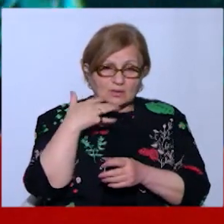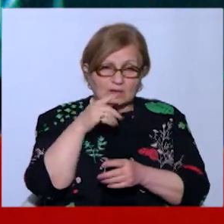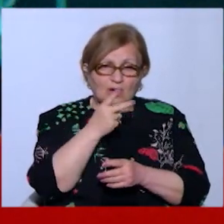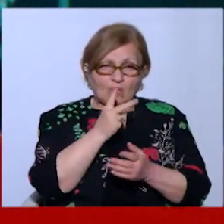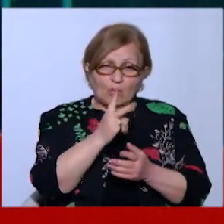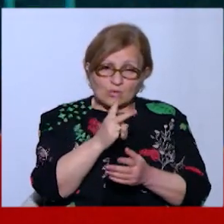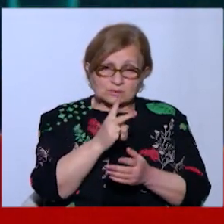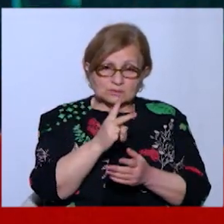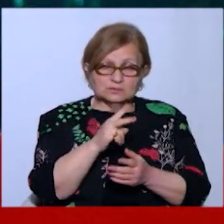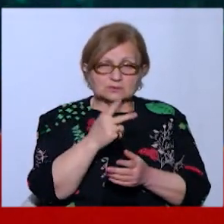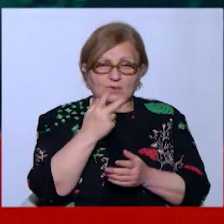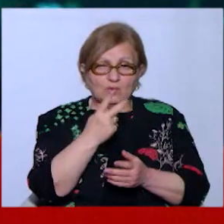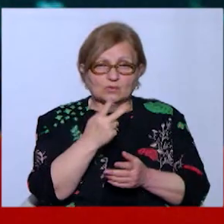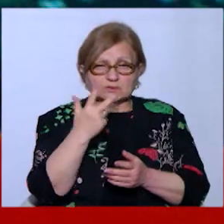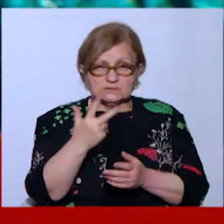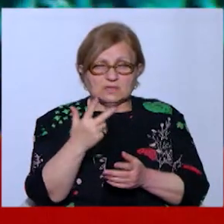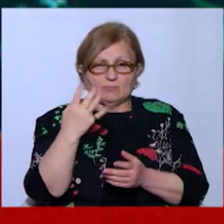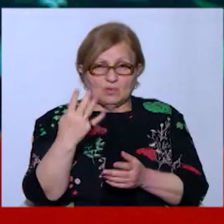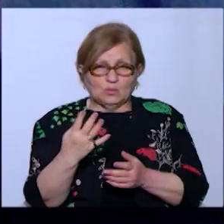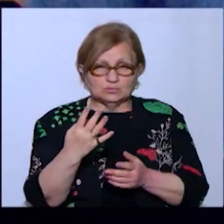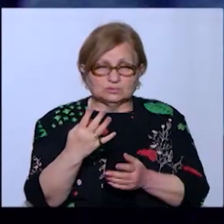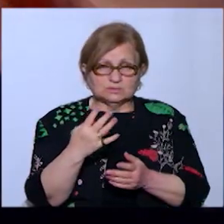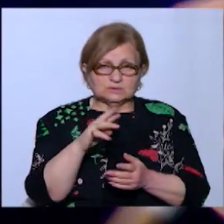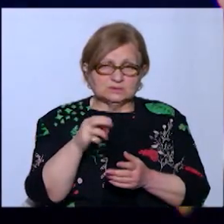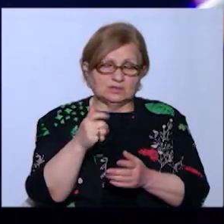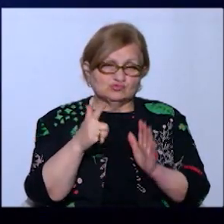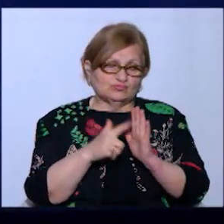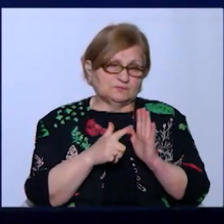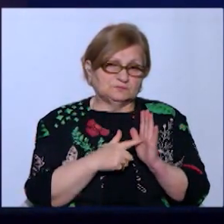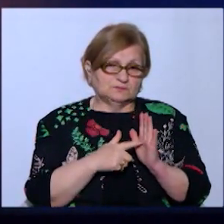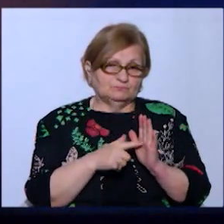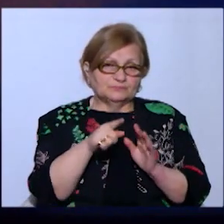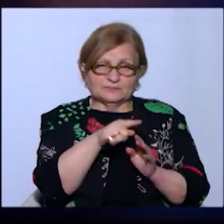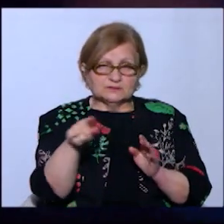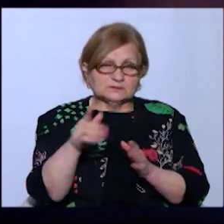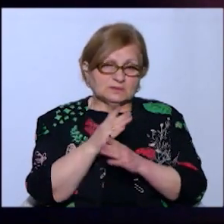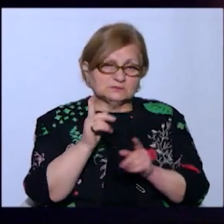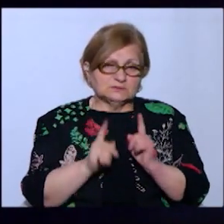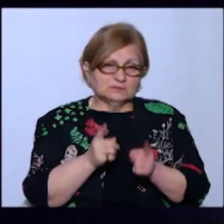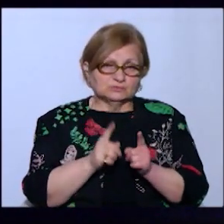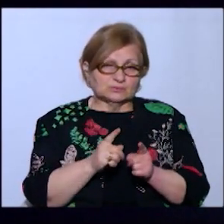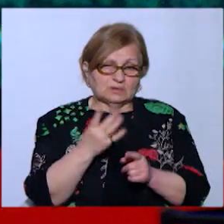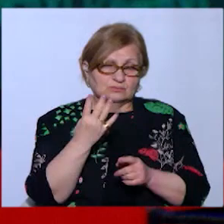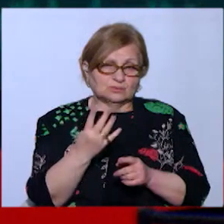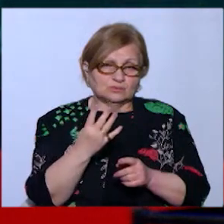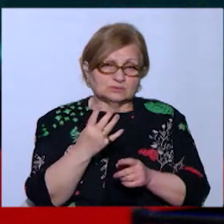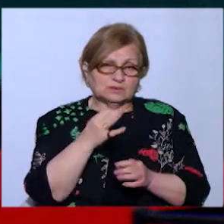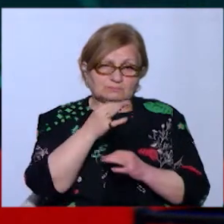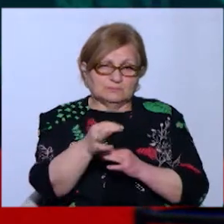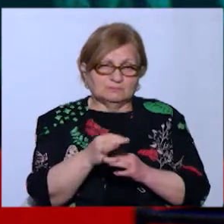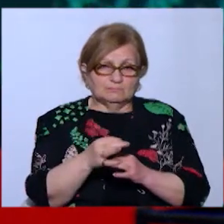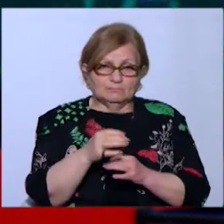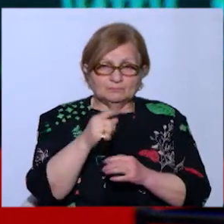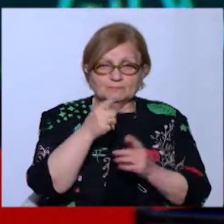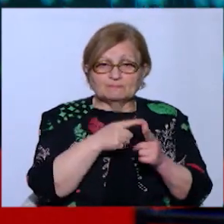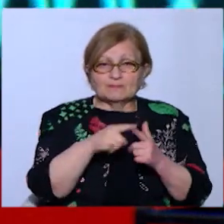2 3 4 და 7 მაშას ადამი აქვს 4 ნატურალური ამონახსნი და მათ შორის რა თქმა